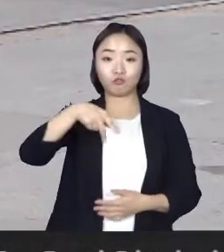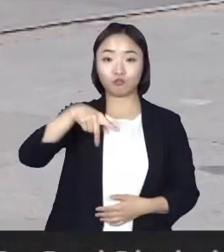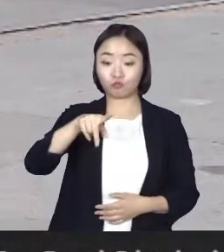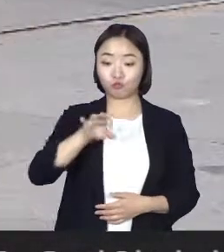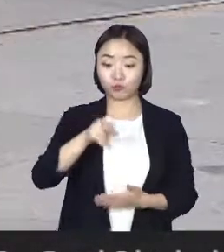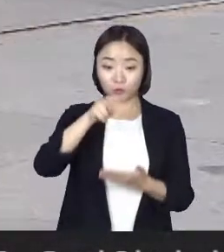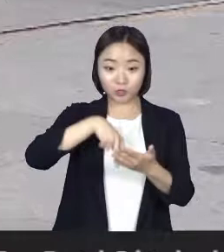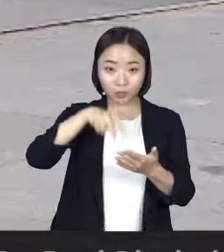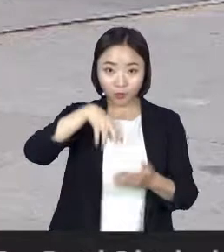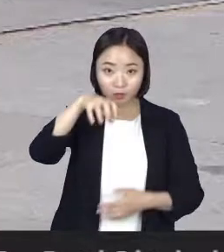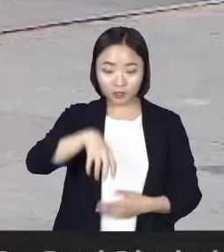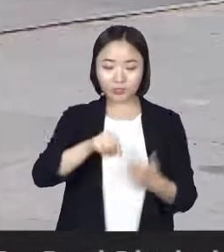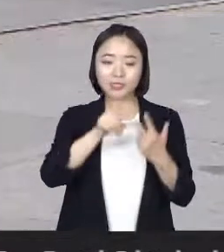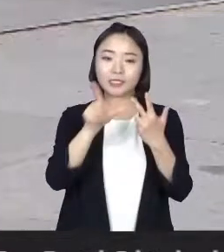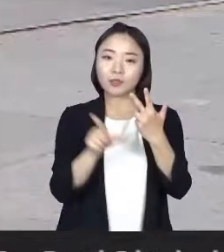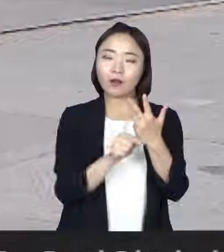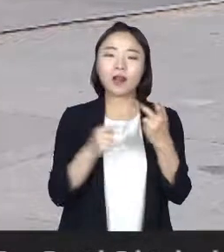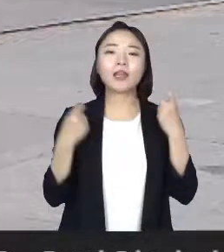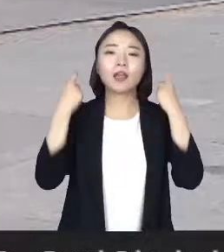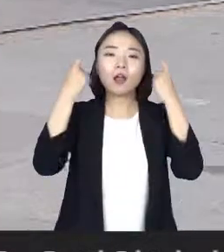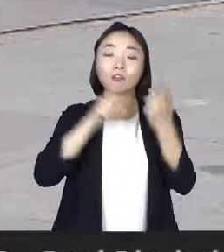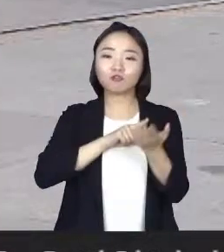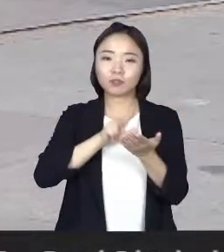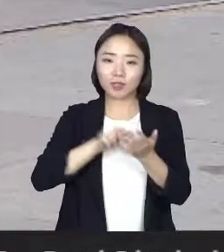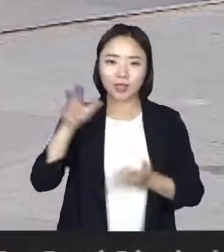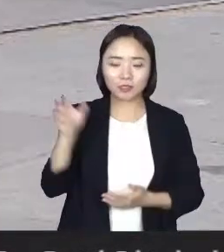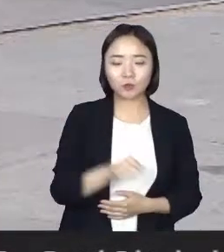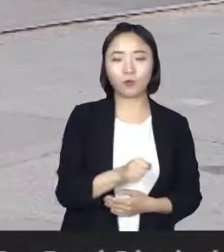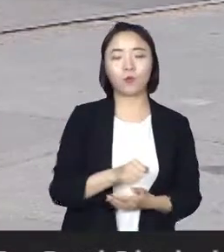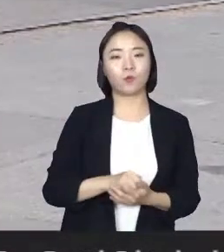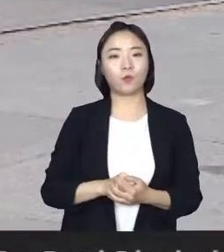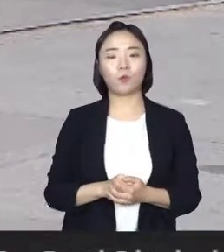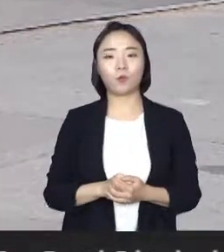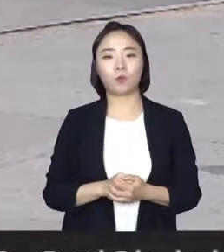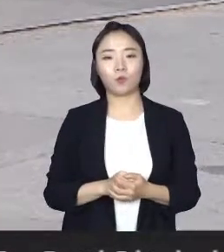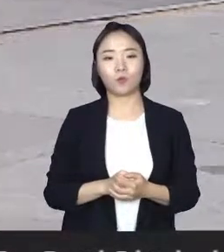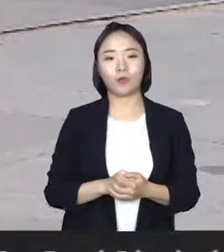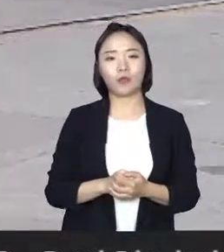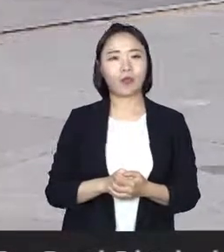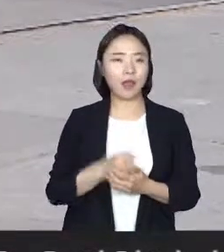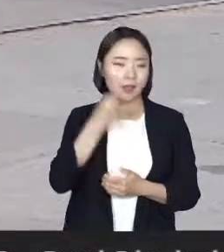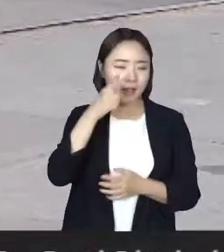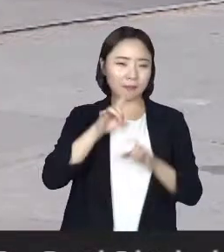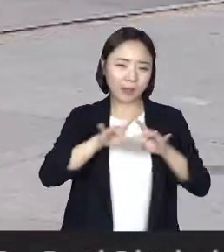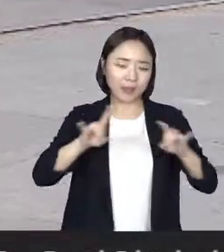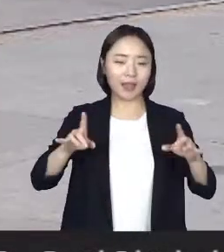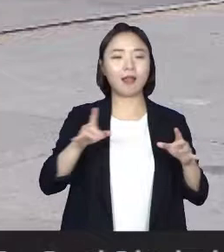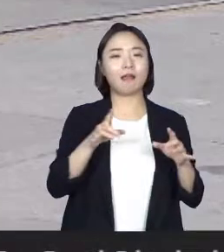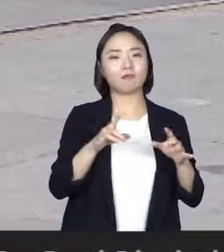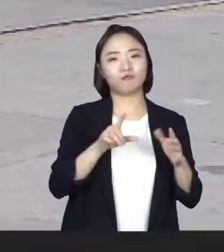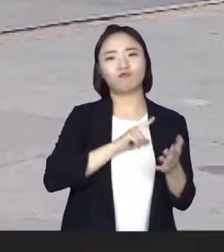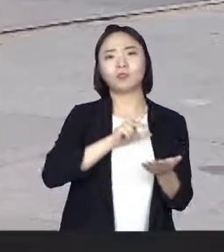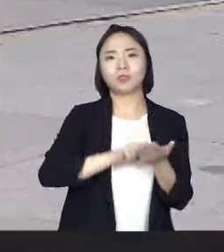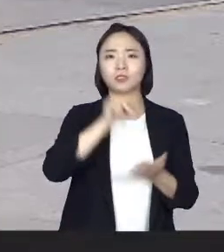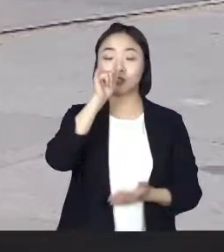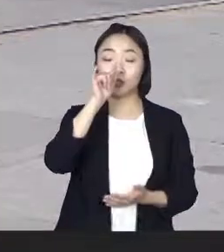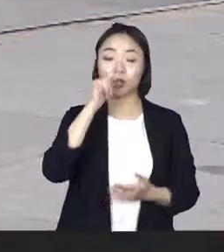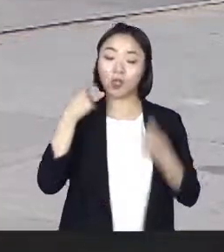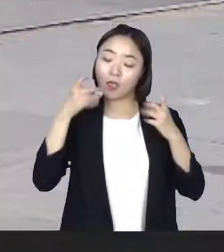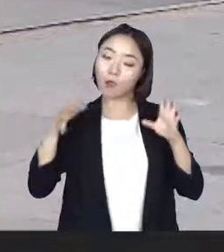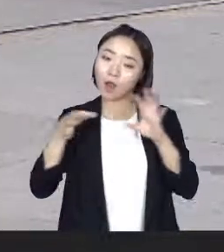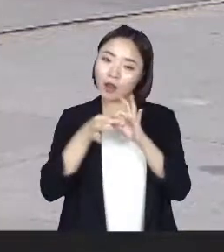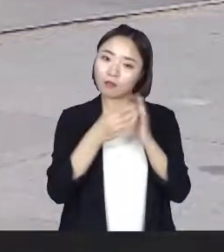천안시 두정도서관에서 7월 테마 여행을 주제로 12대 테마가 있는 도서관을 운영합니다.